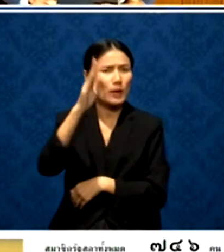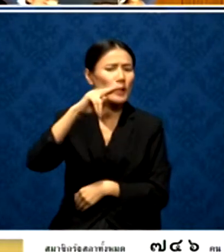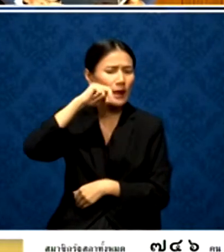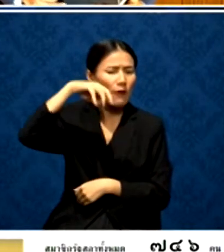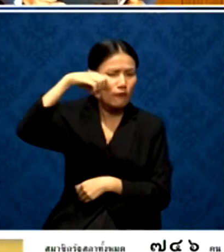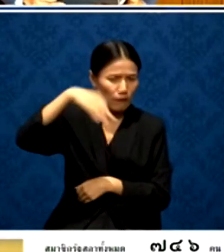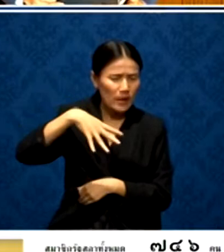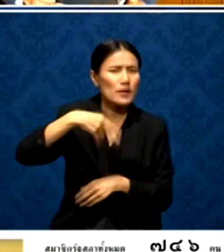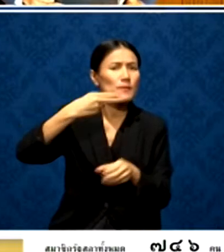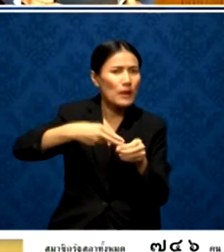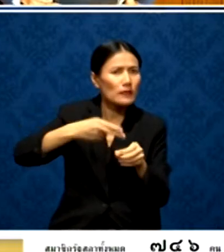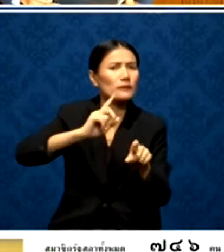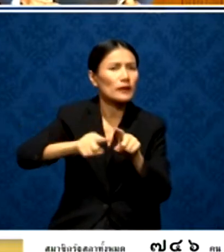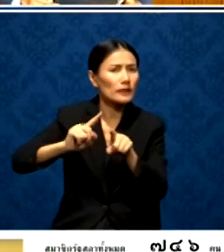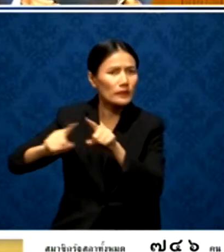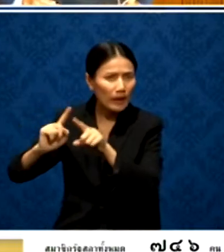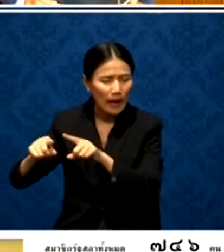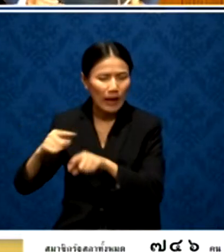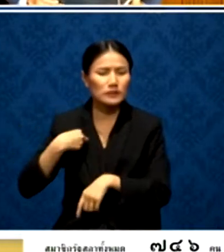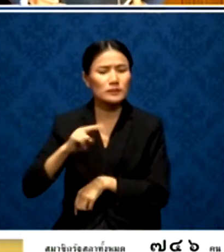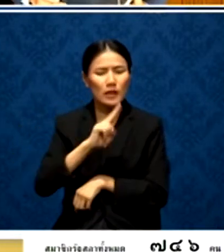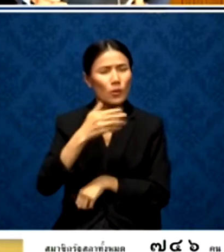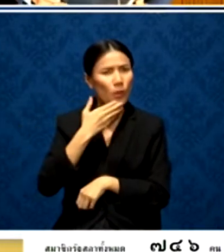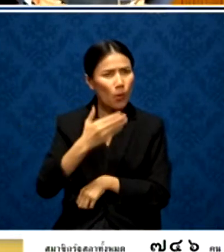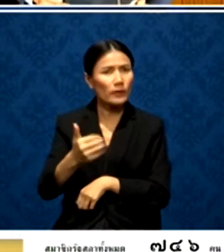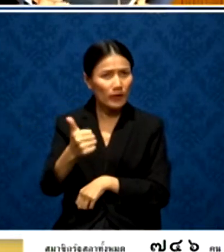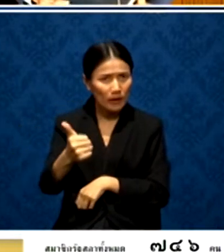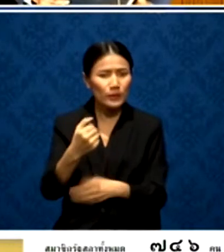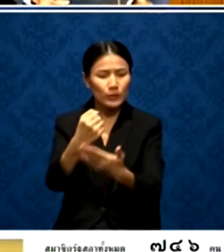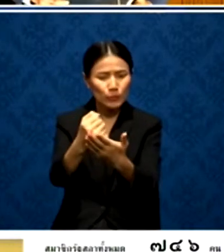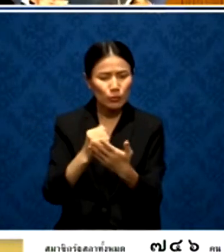จะขับเคลื่อนประเทศต่อไป